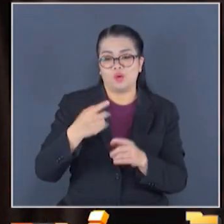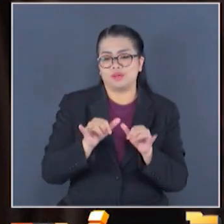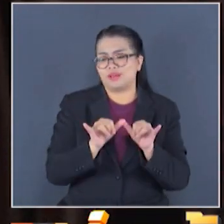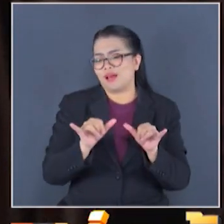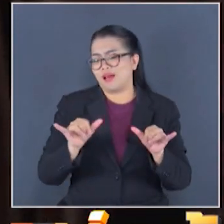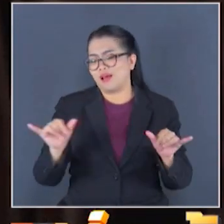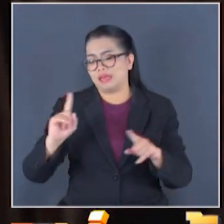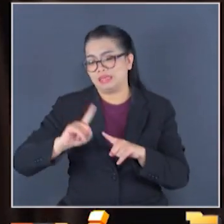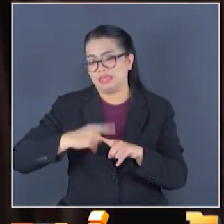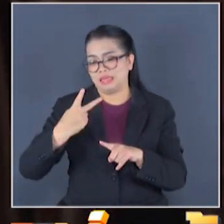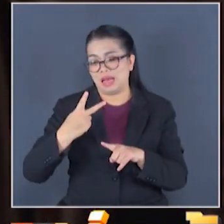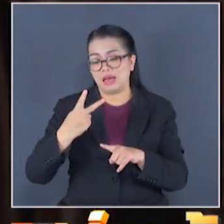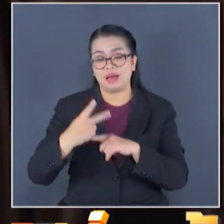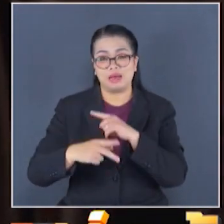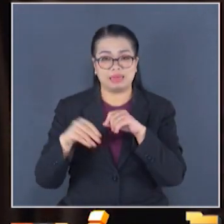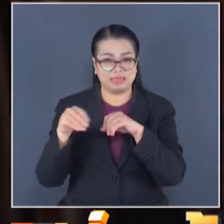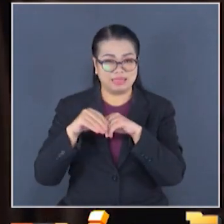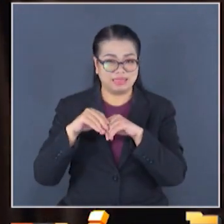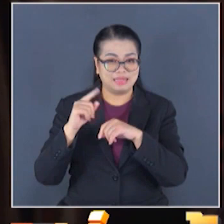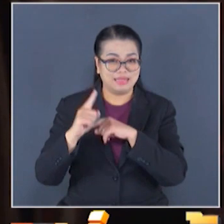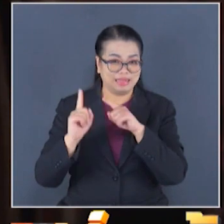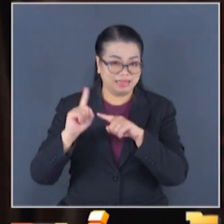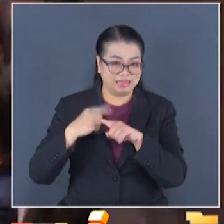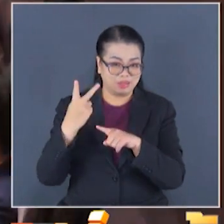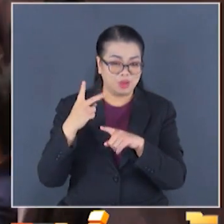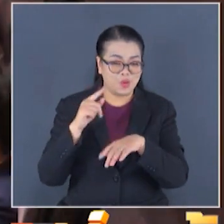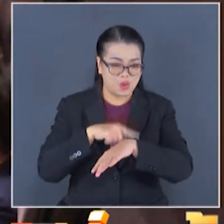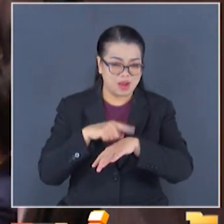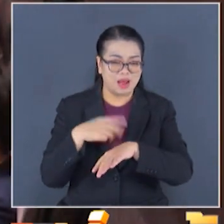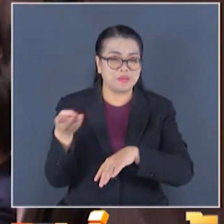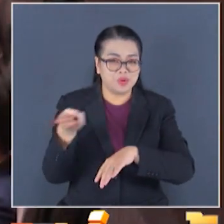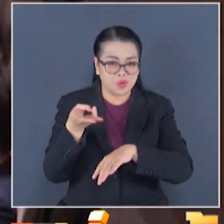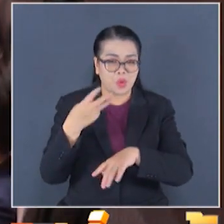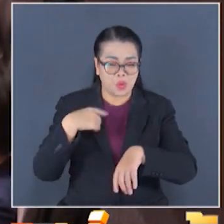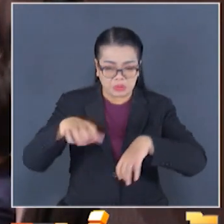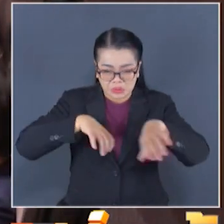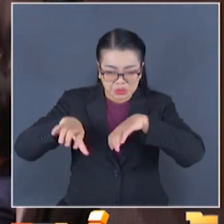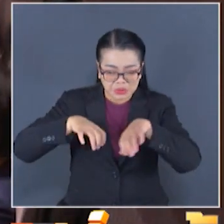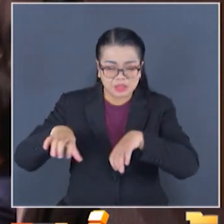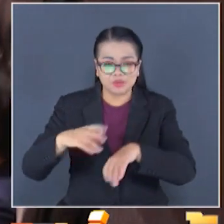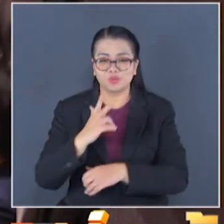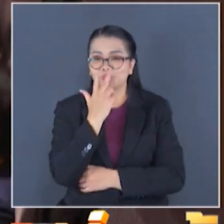19มพโ 2014 น 29 ว เพต้รยิกว่า slopesข dzie ในเท este บอก